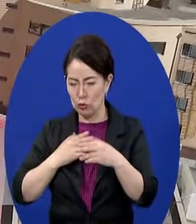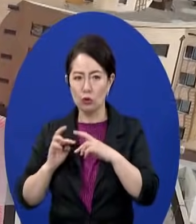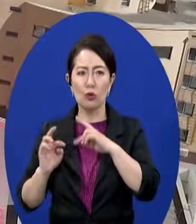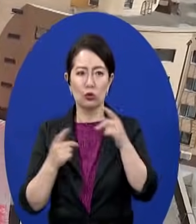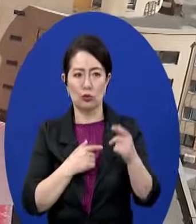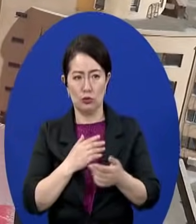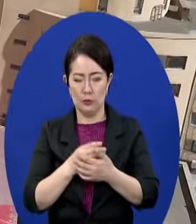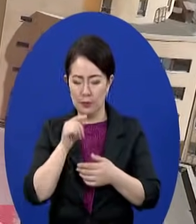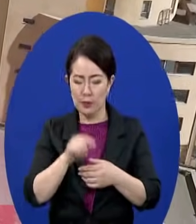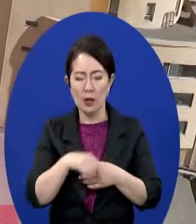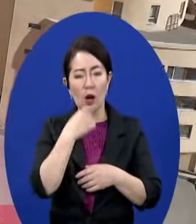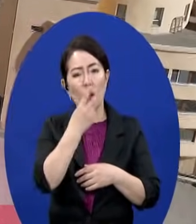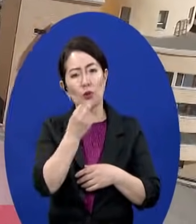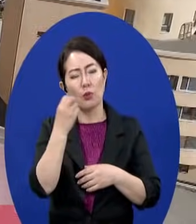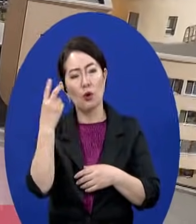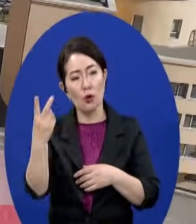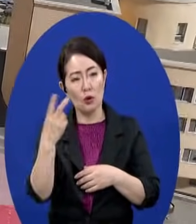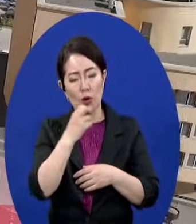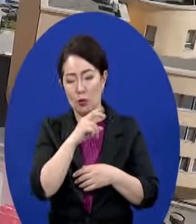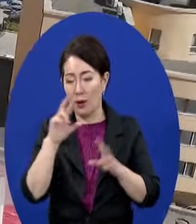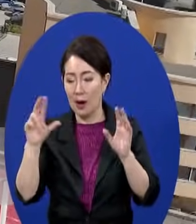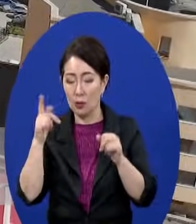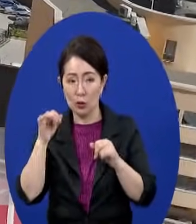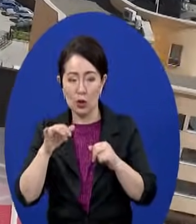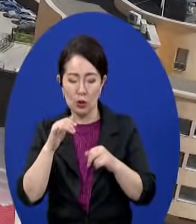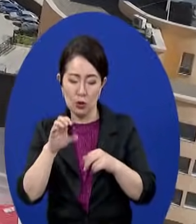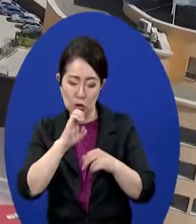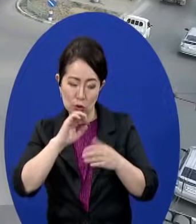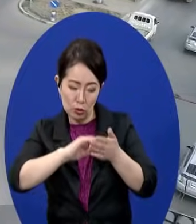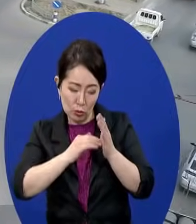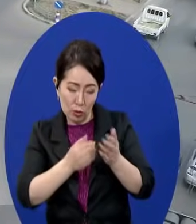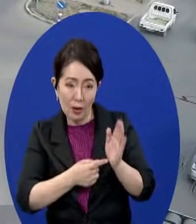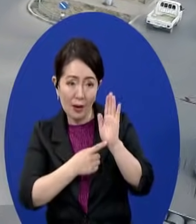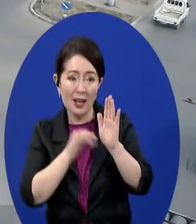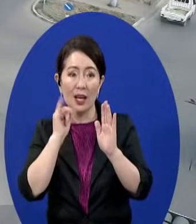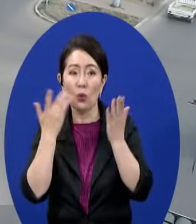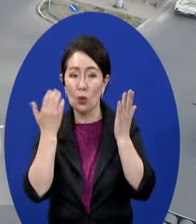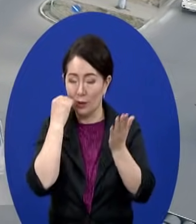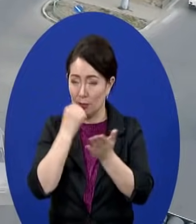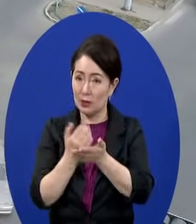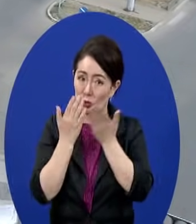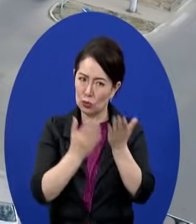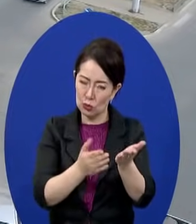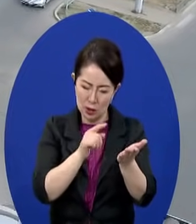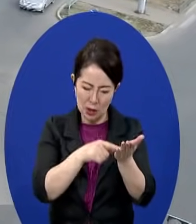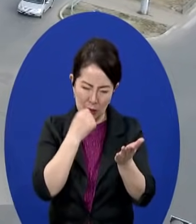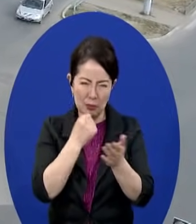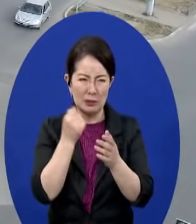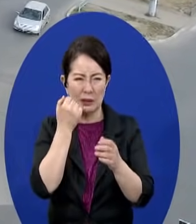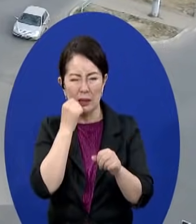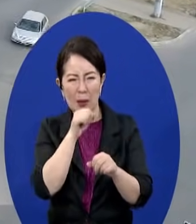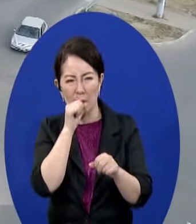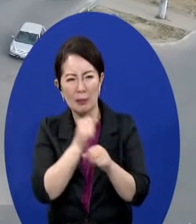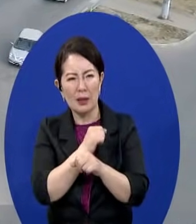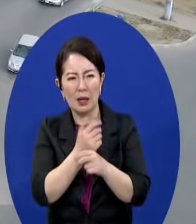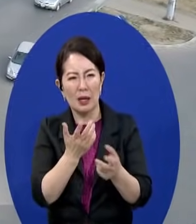байна. Ингэхдээ 2002-2013 онд хотын ерөнхий төлөвлөгөө гаргаж их хурлаар баталсан. Харамсалтай нь замбраагүй